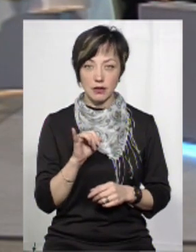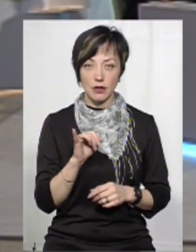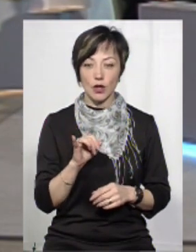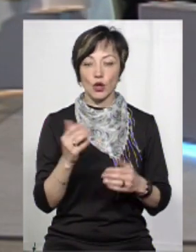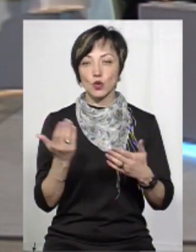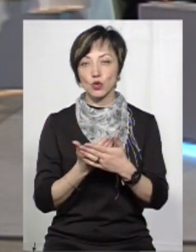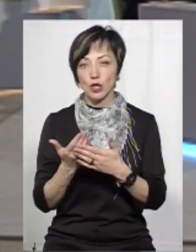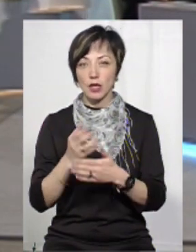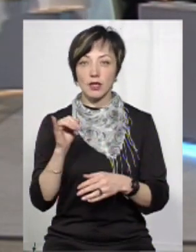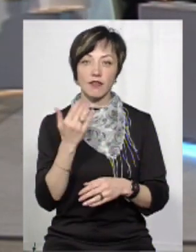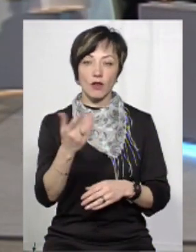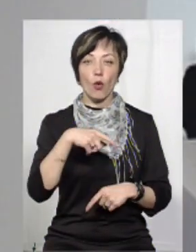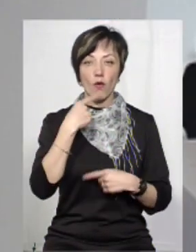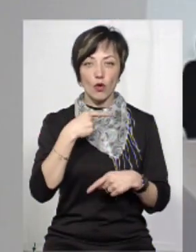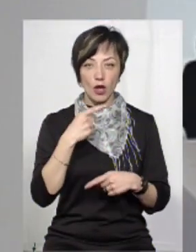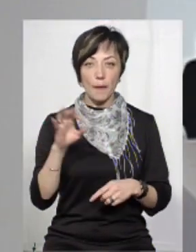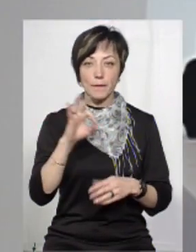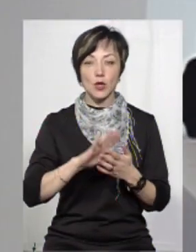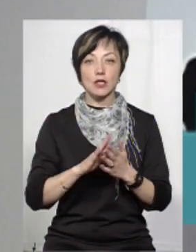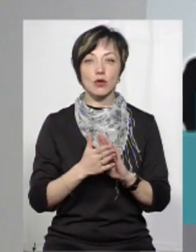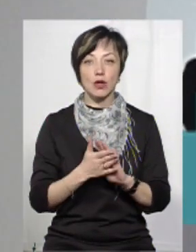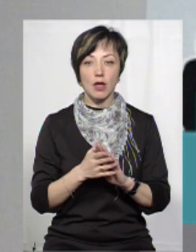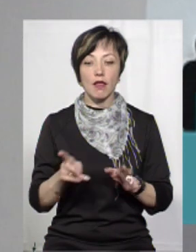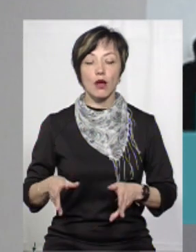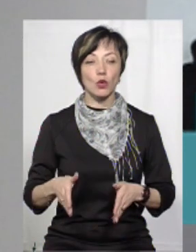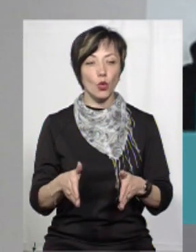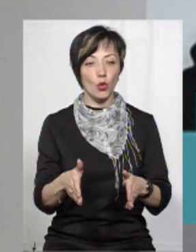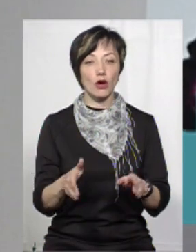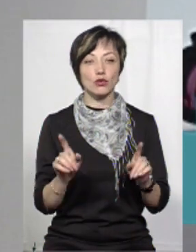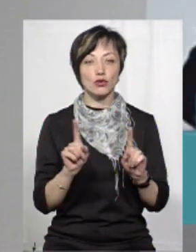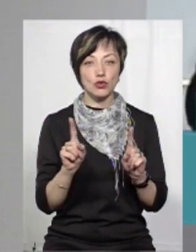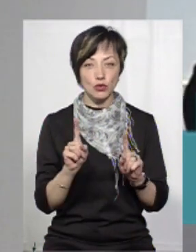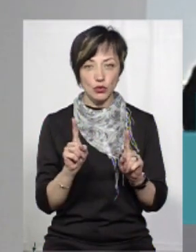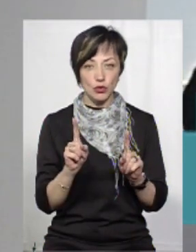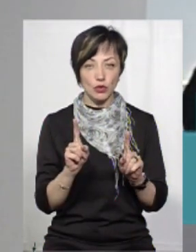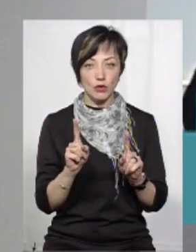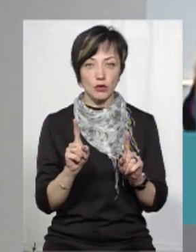у сюжетах, і ви говорили про ситуацію на дорогах, що